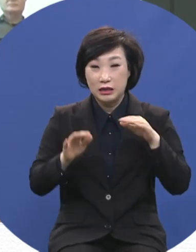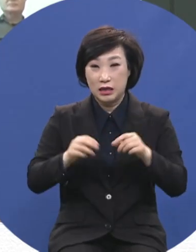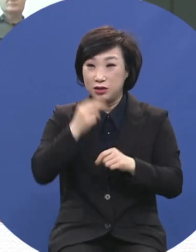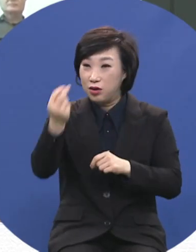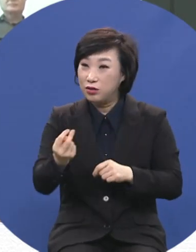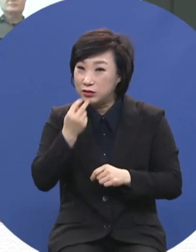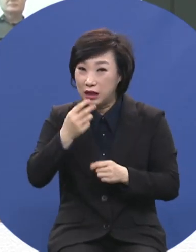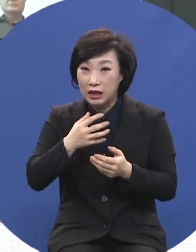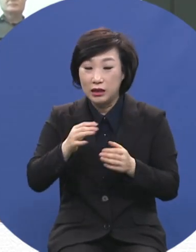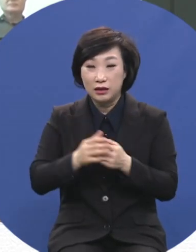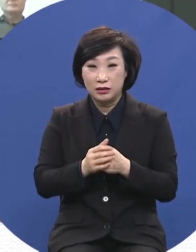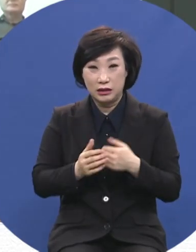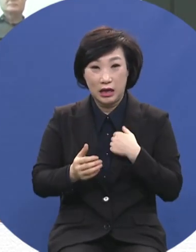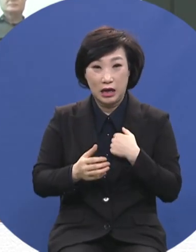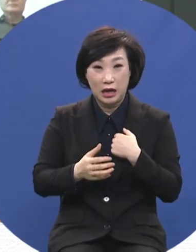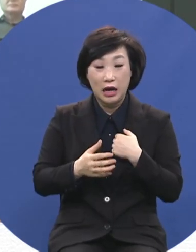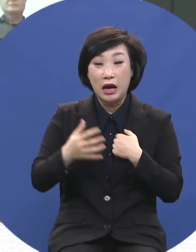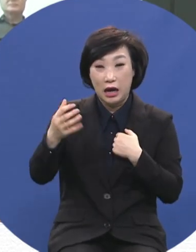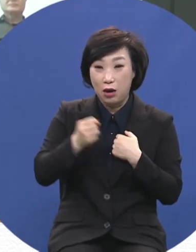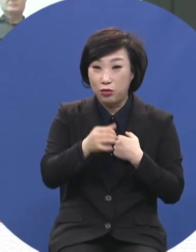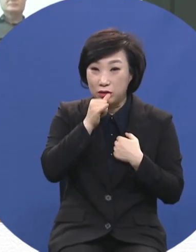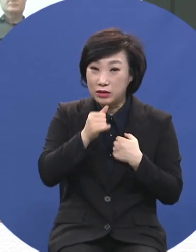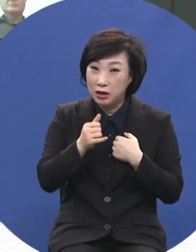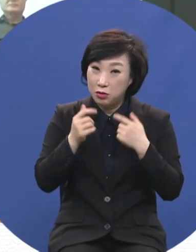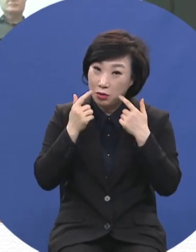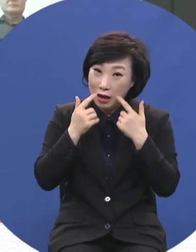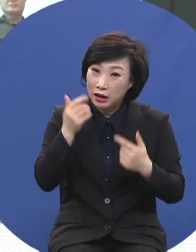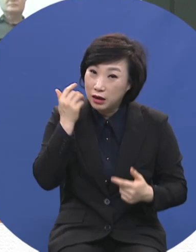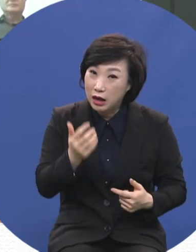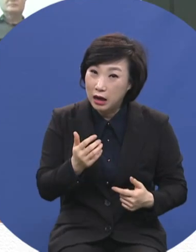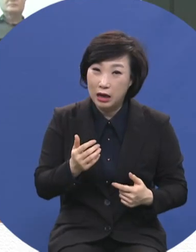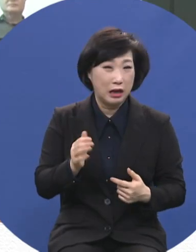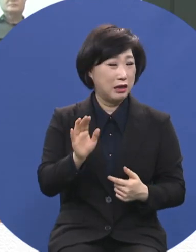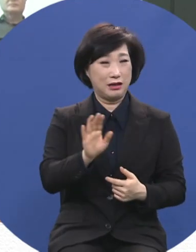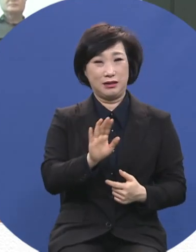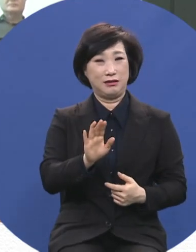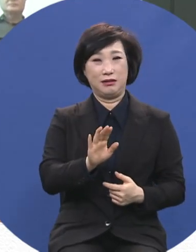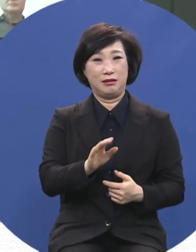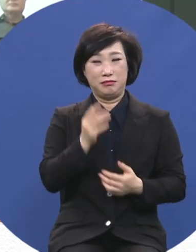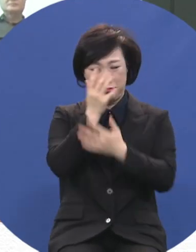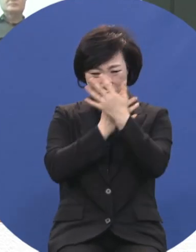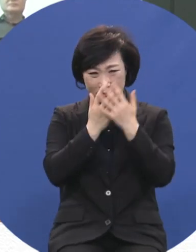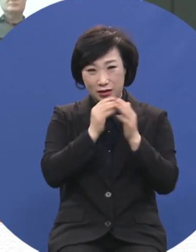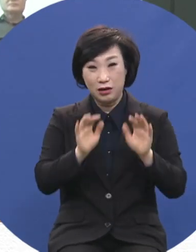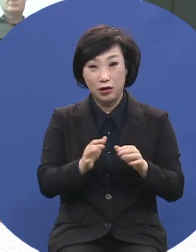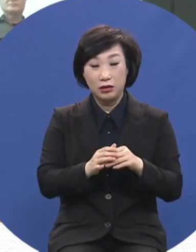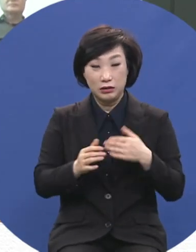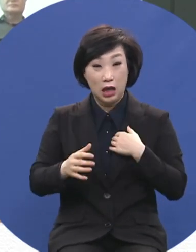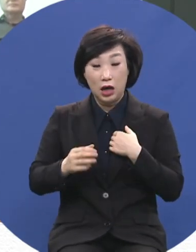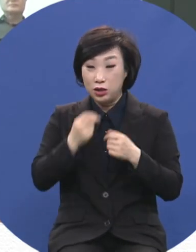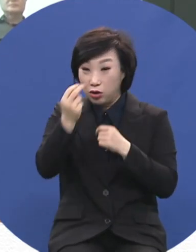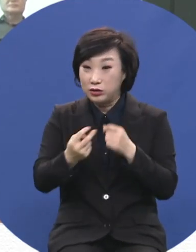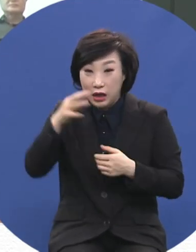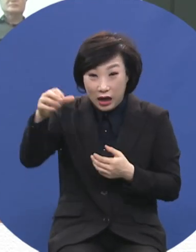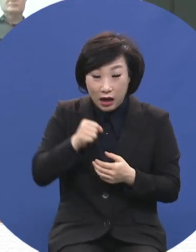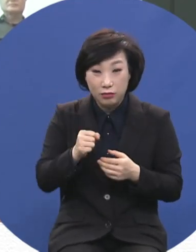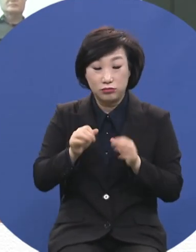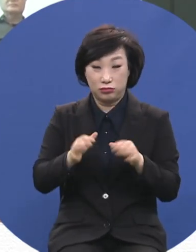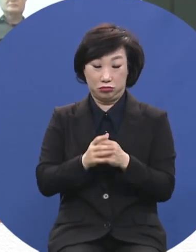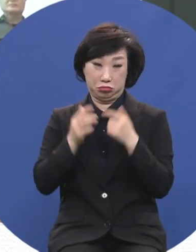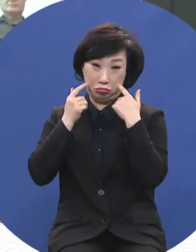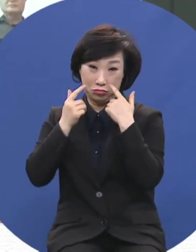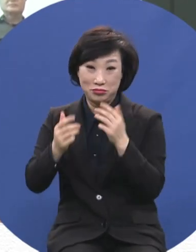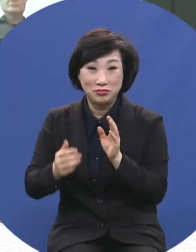영생을 받아들였다고 했어요? 그 사람은 안 받아들인 사람이요. 받아들이면 그럴 수 없어요.